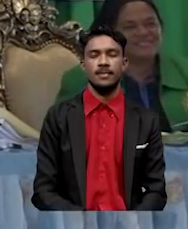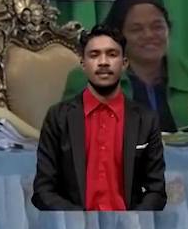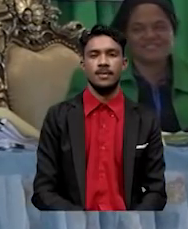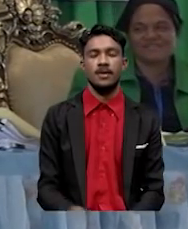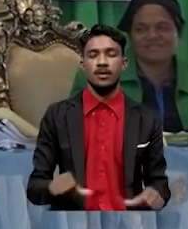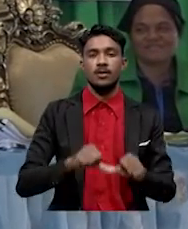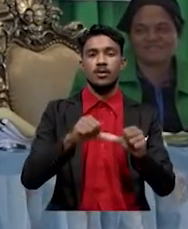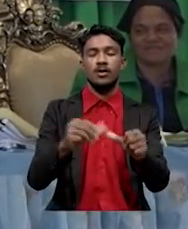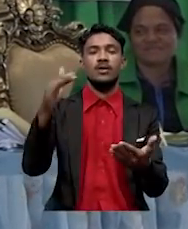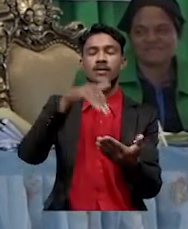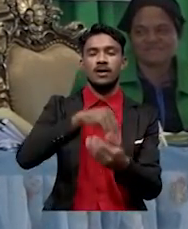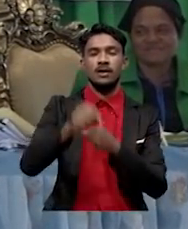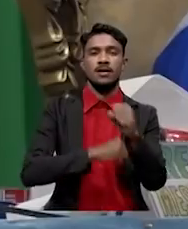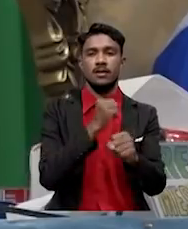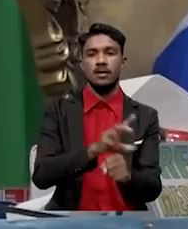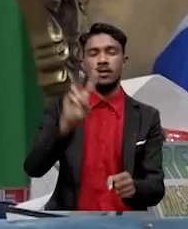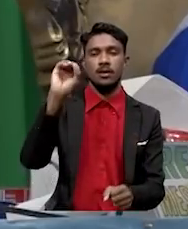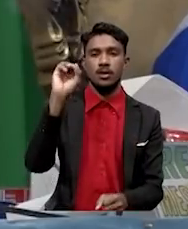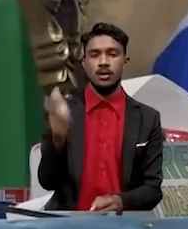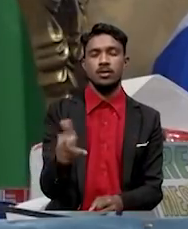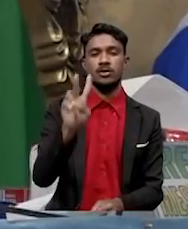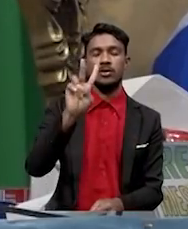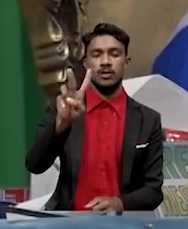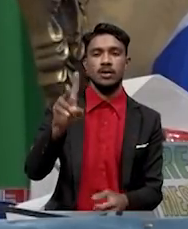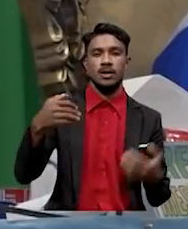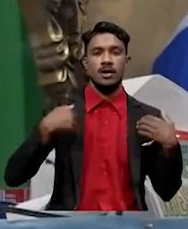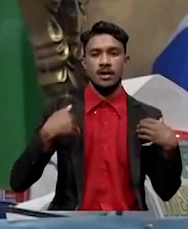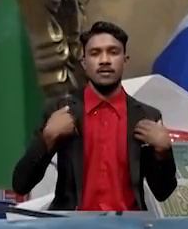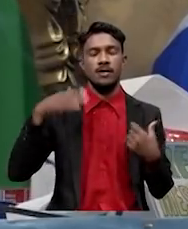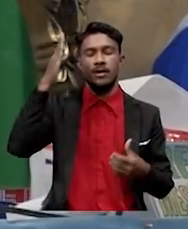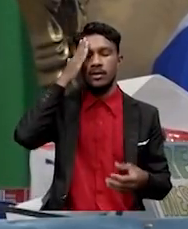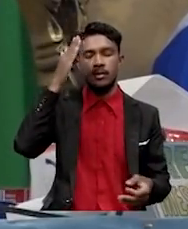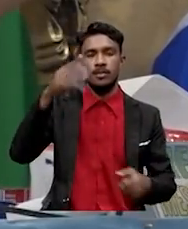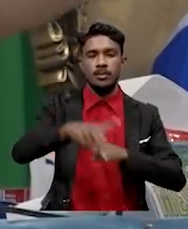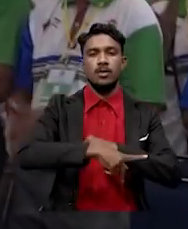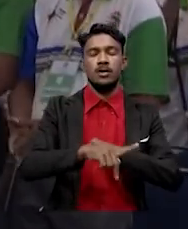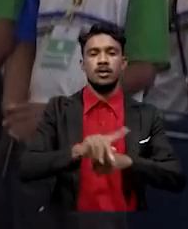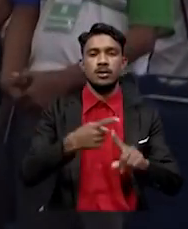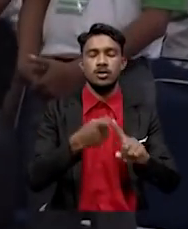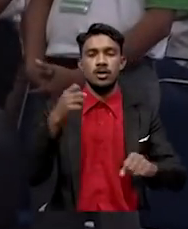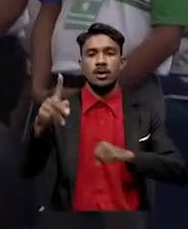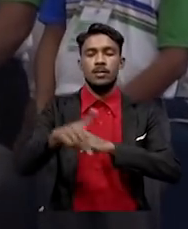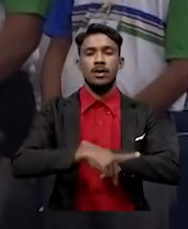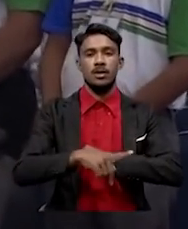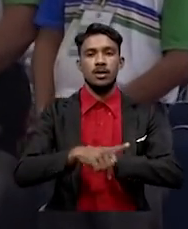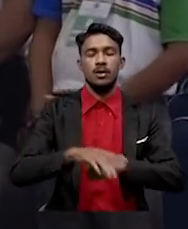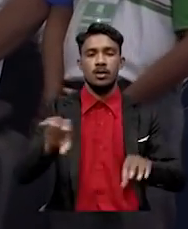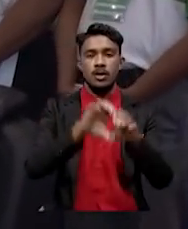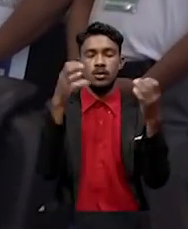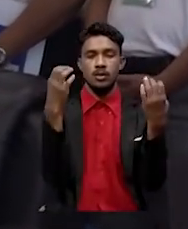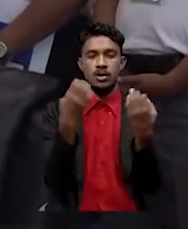Continua fali hatina reung rua ronulu resen rua ne, mosu ta ideia politika husi Partidu Kongreso